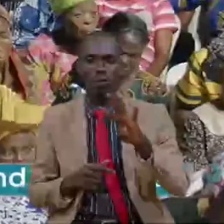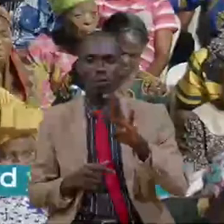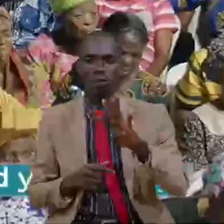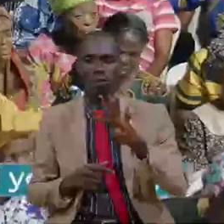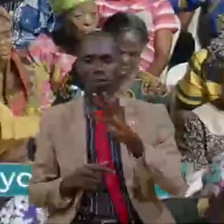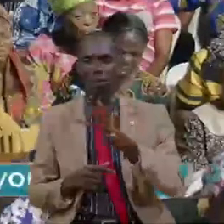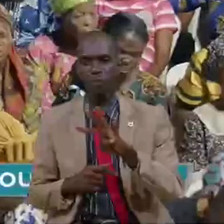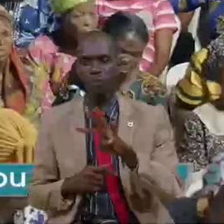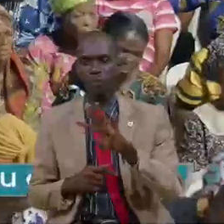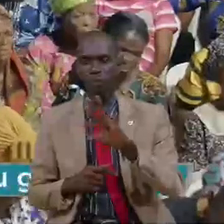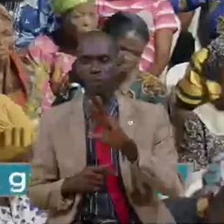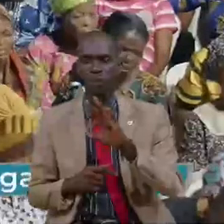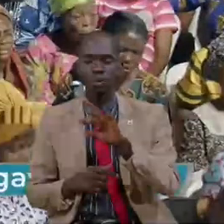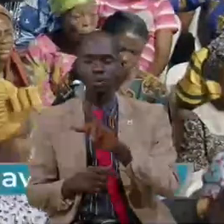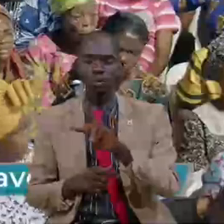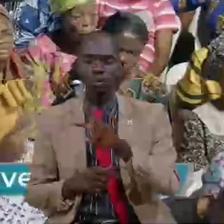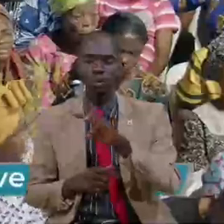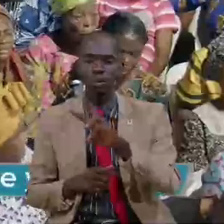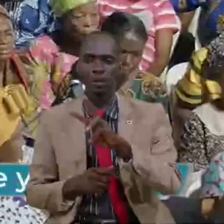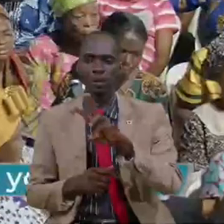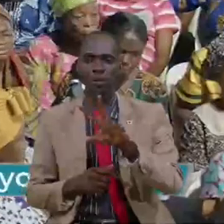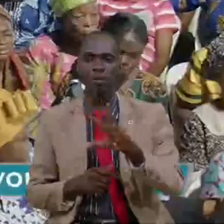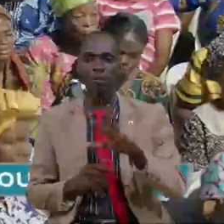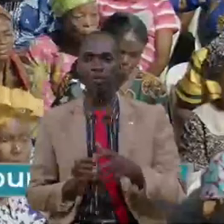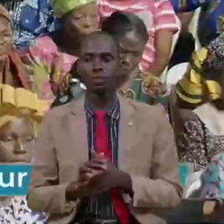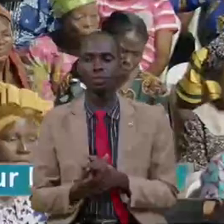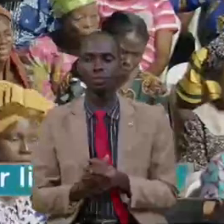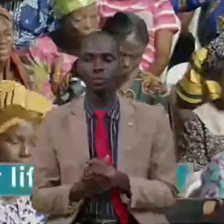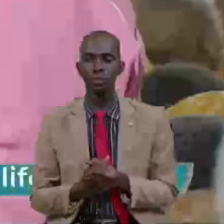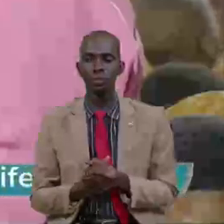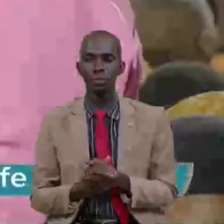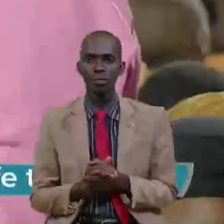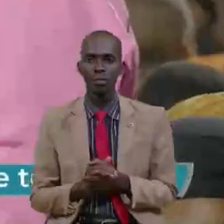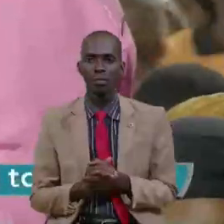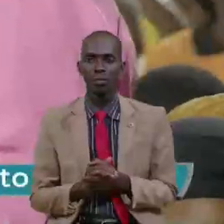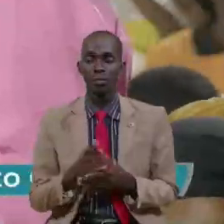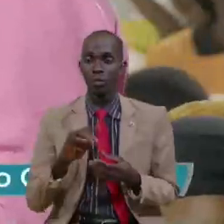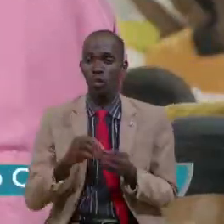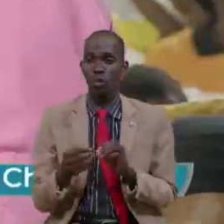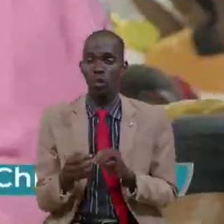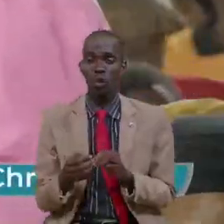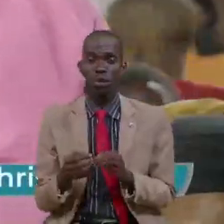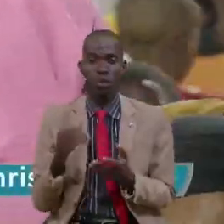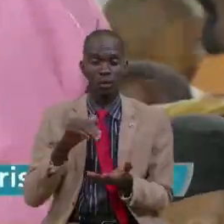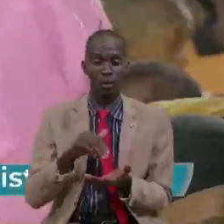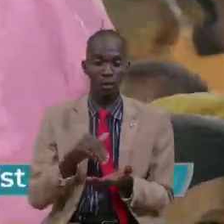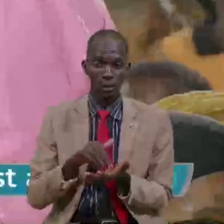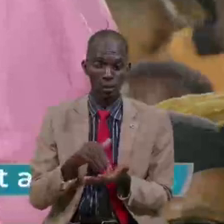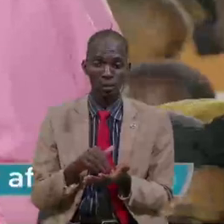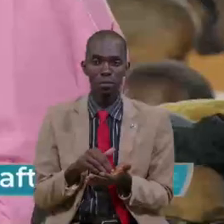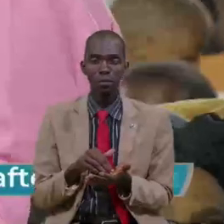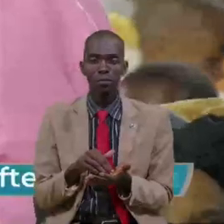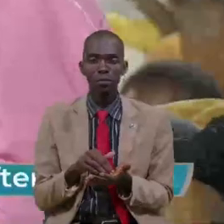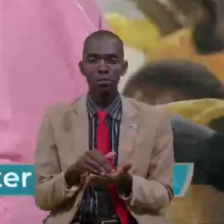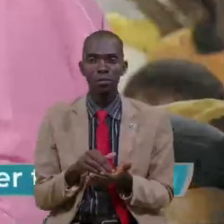ou bien vous pouvez écrire à ce niveau, à ce numéro, plus 234, 91, 54, 44,